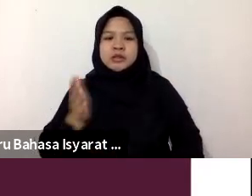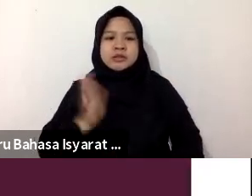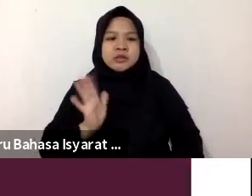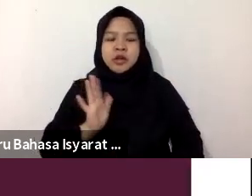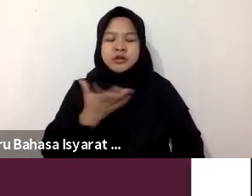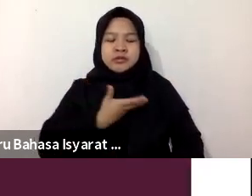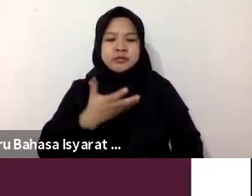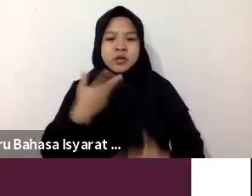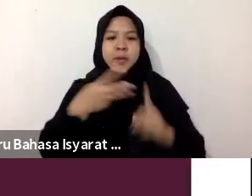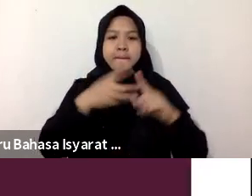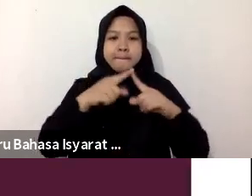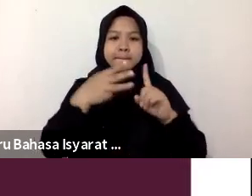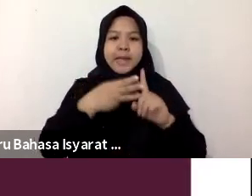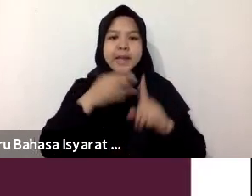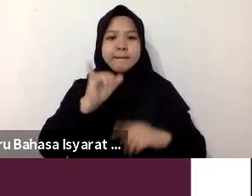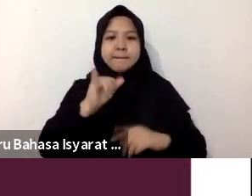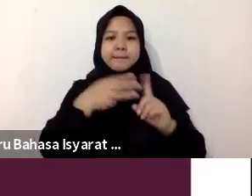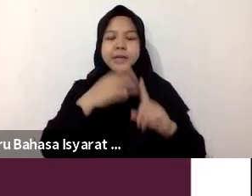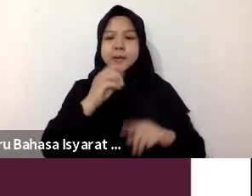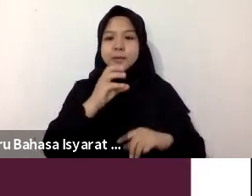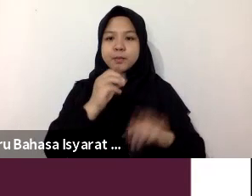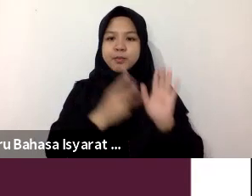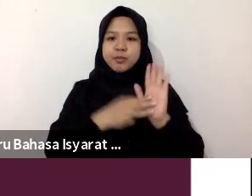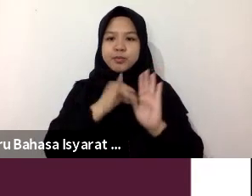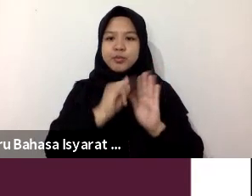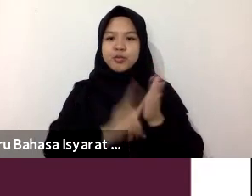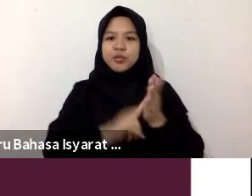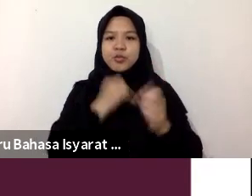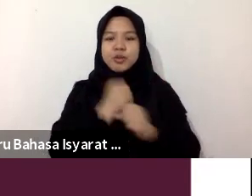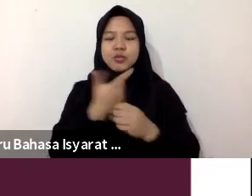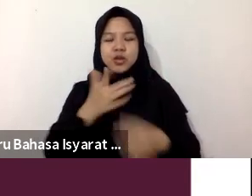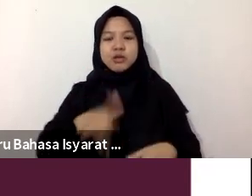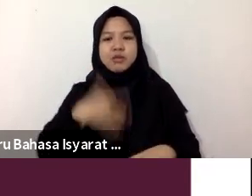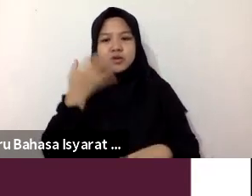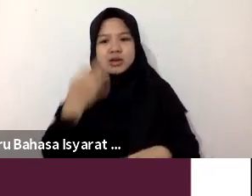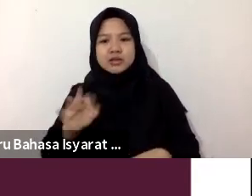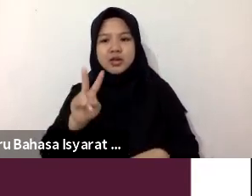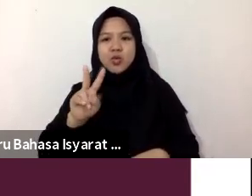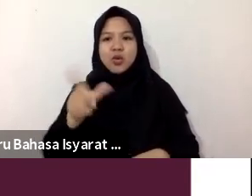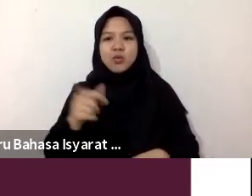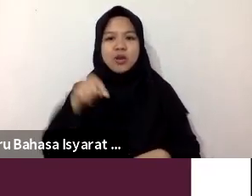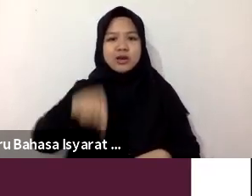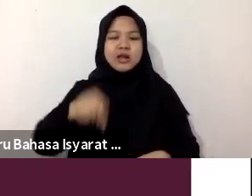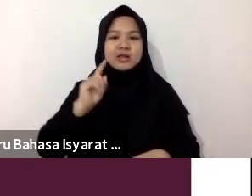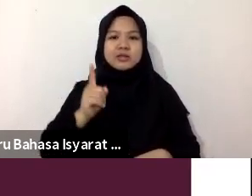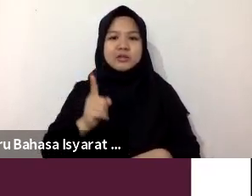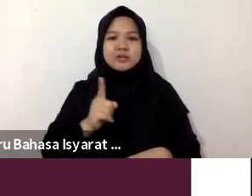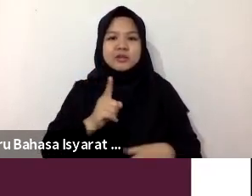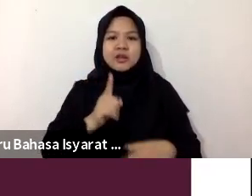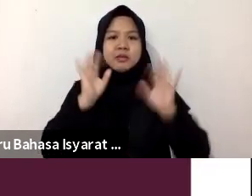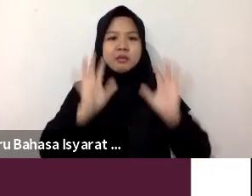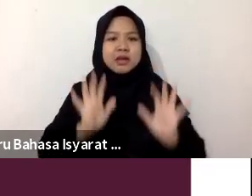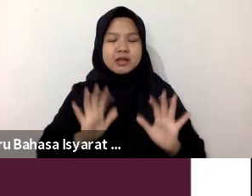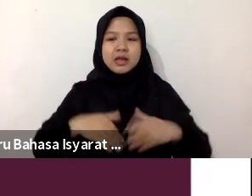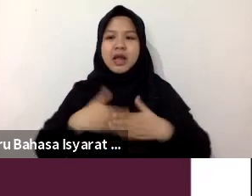atau baby booming. Mungkin efeknya baru terasa 2 bulan ini ya karena pasiennya kenapa jadi banyak yang hamil muda gitu